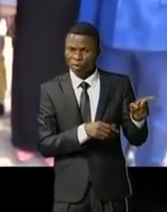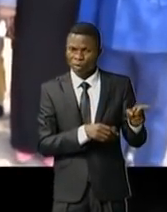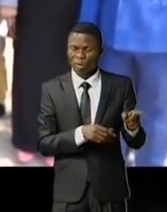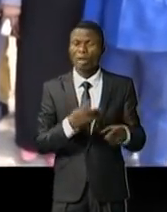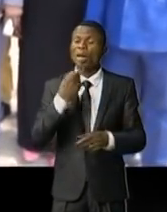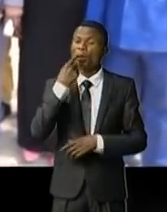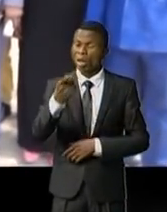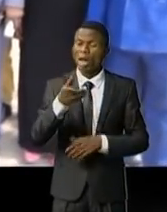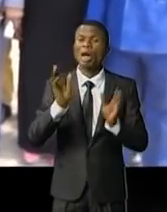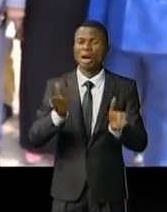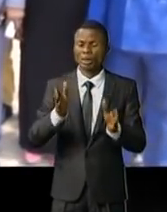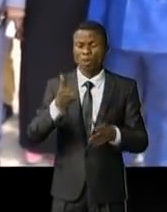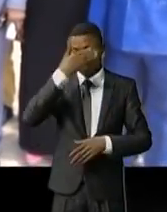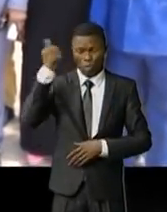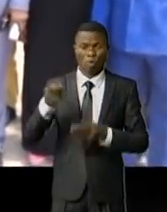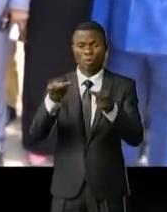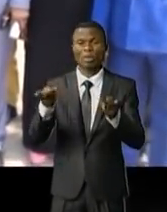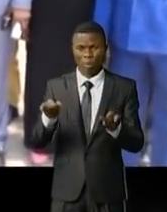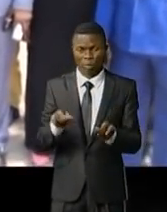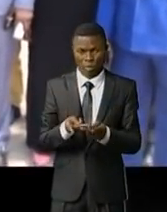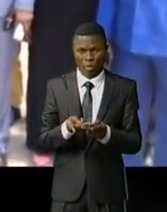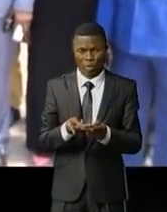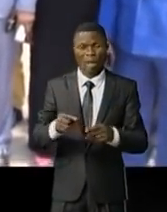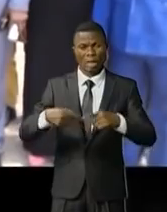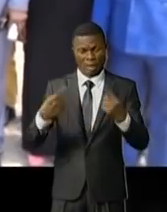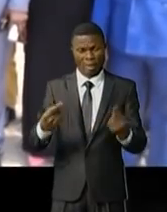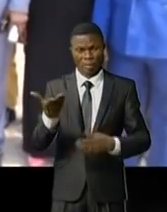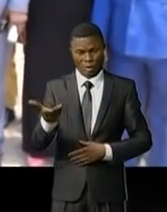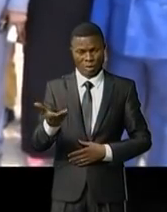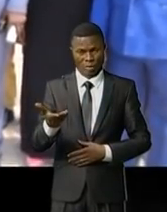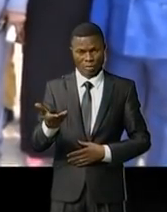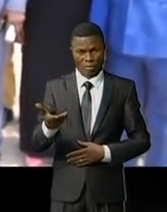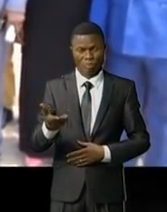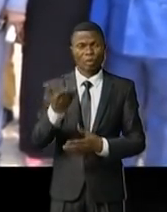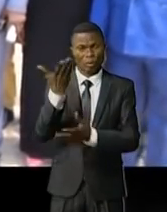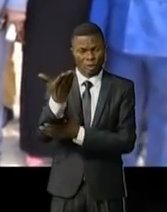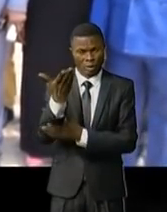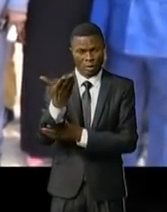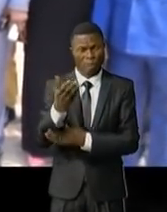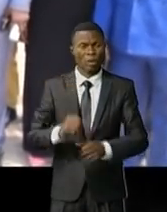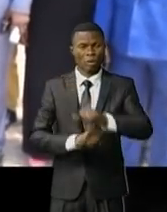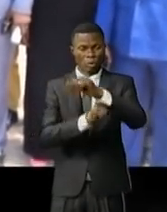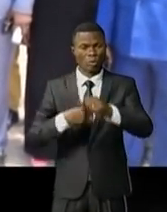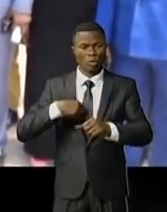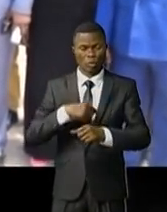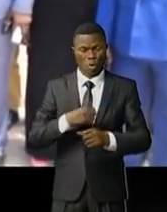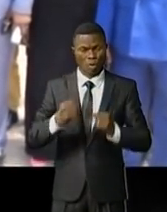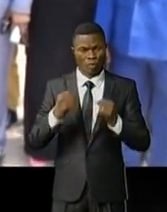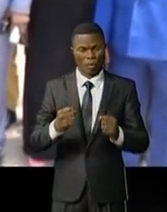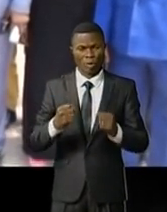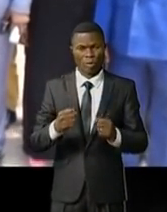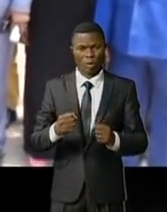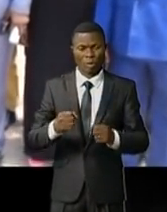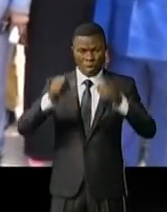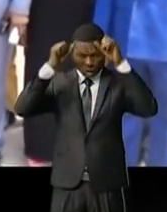disons qu'ils se sont trompés des cibles et d'adversaires. Réitérons notre soutien indéfectible